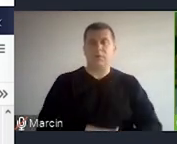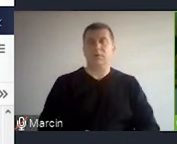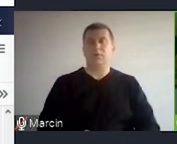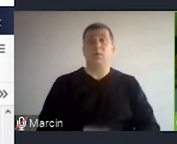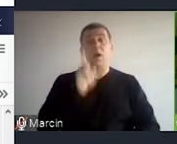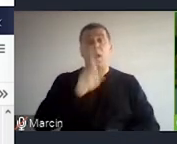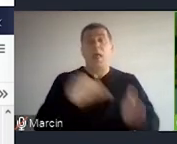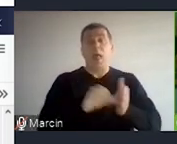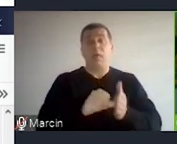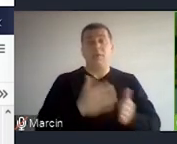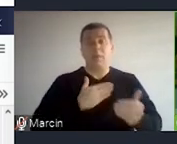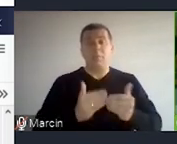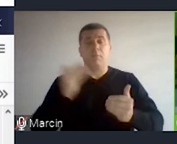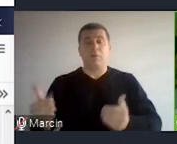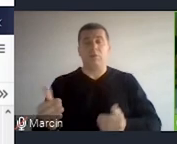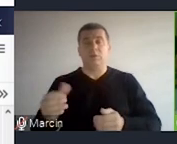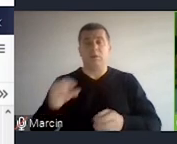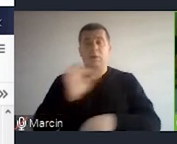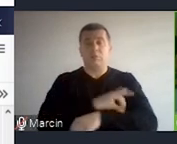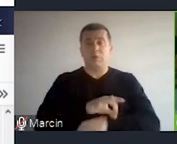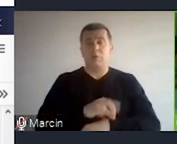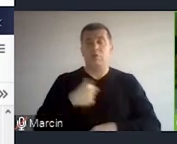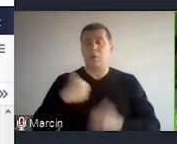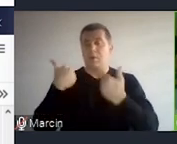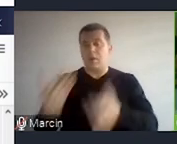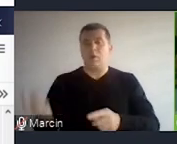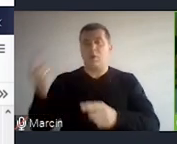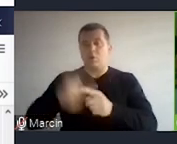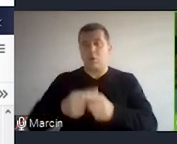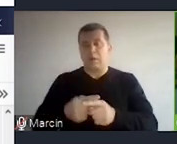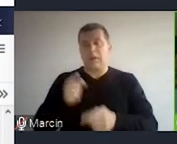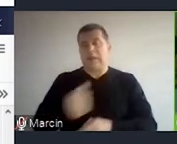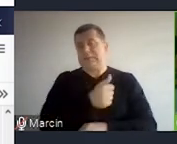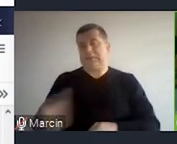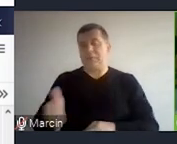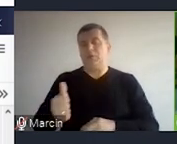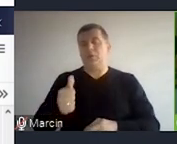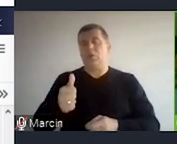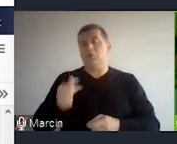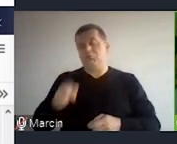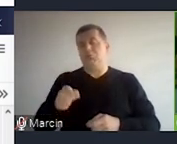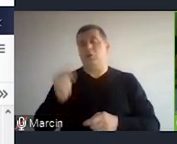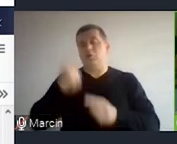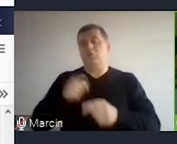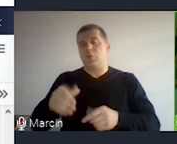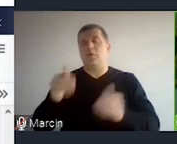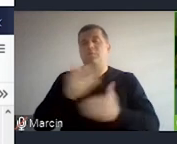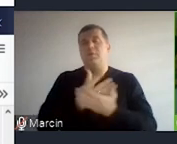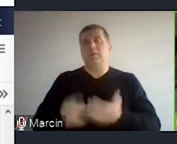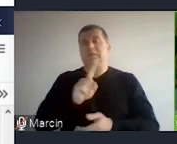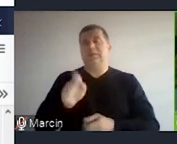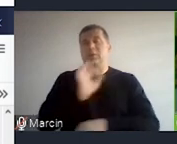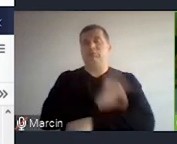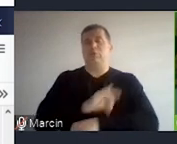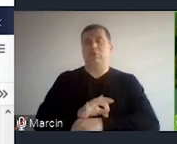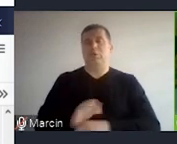ale etat jest poza projektem, to daje dodatek i sam dodatek może być wynagrodzeniem za projekt. Może mieć